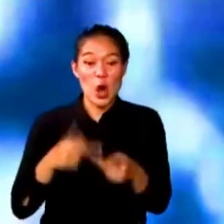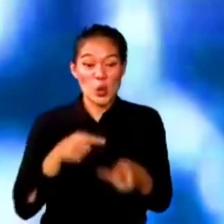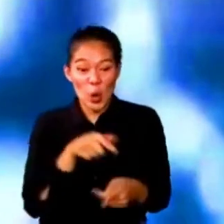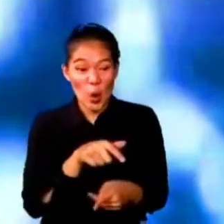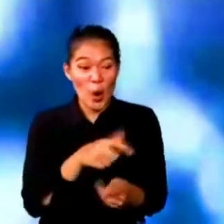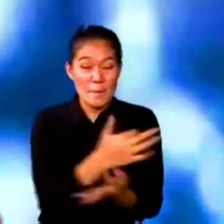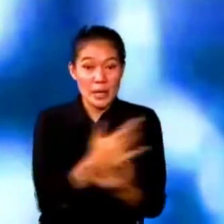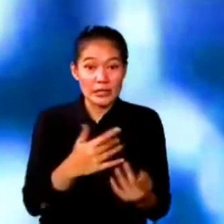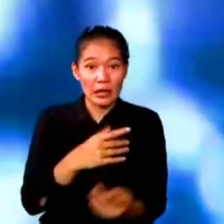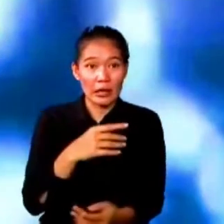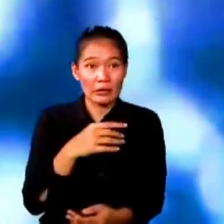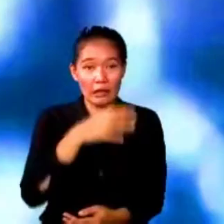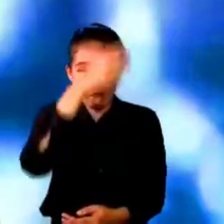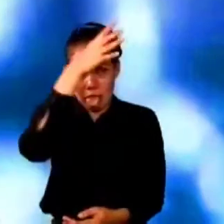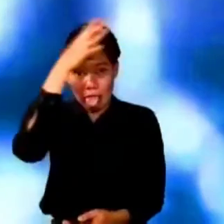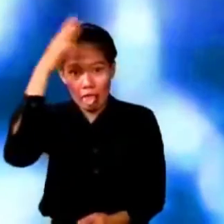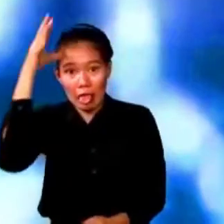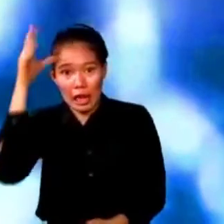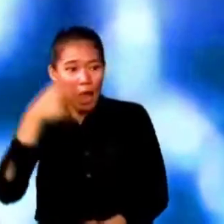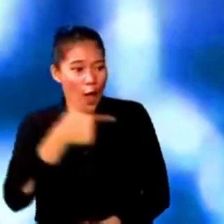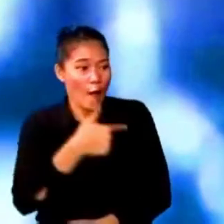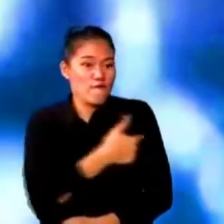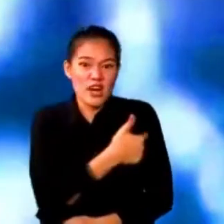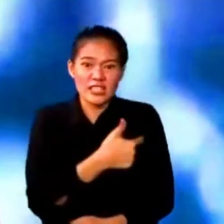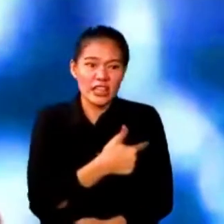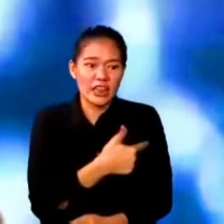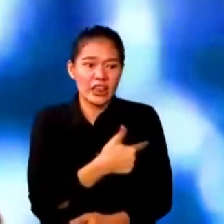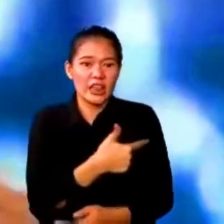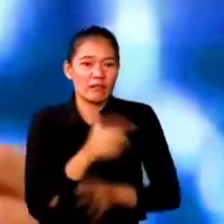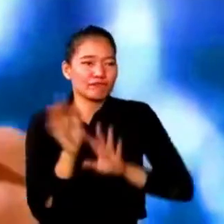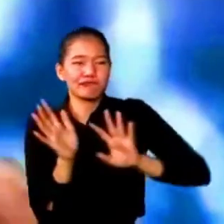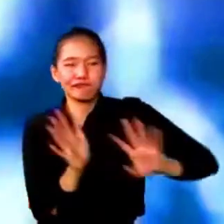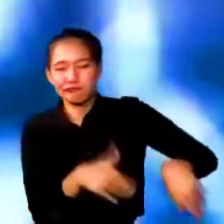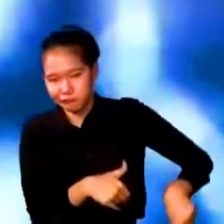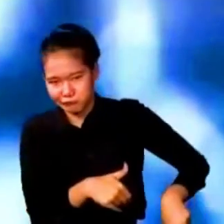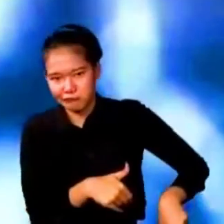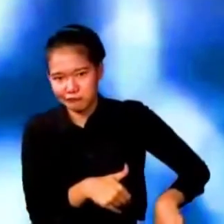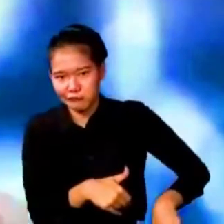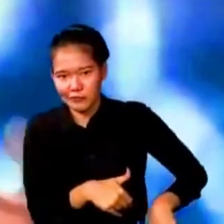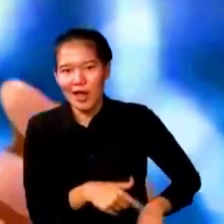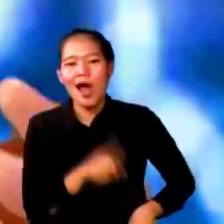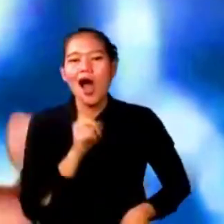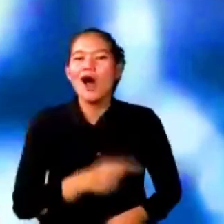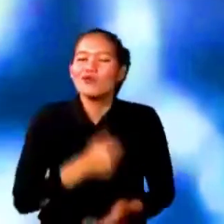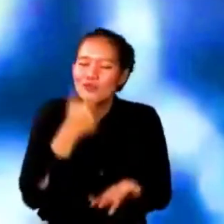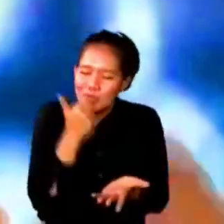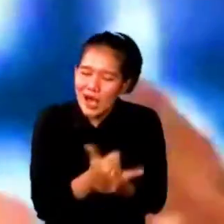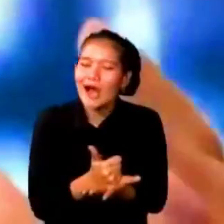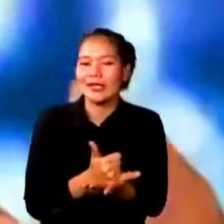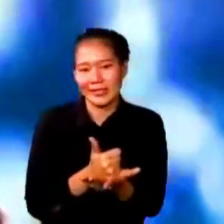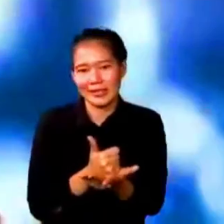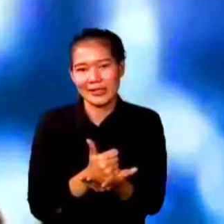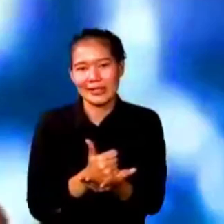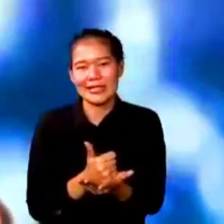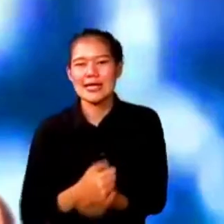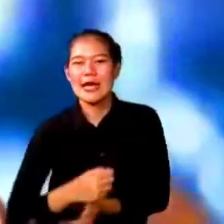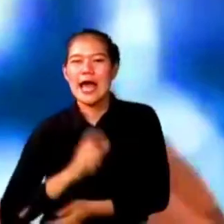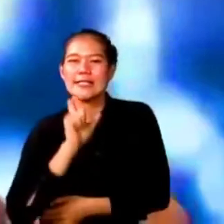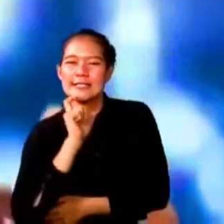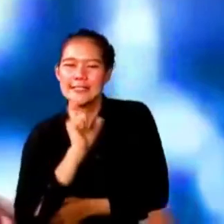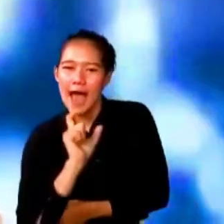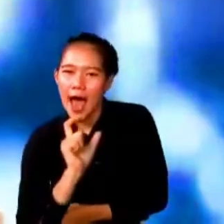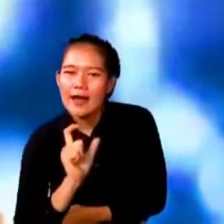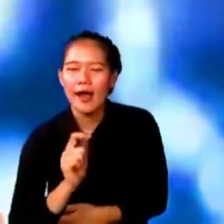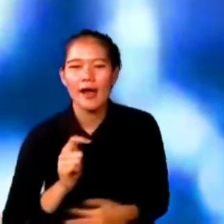lambat berjalan yang panas Tidak semua orang dapat yakin tetapi kita harus yakin noxa proses satu cara